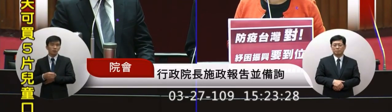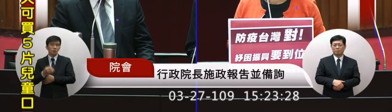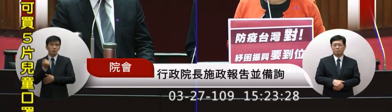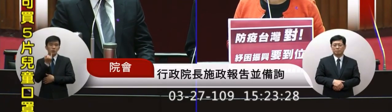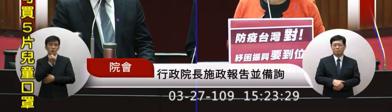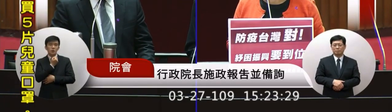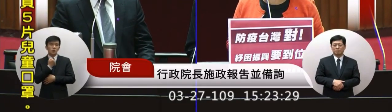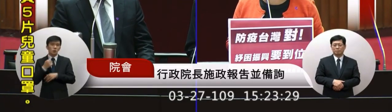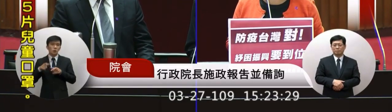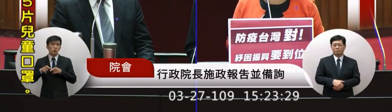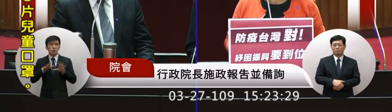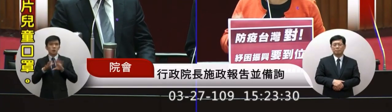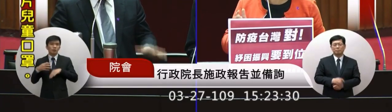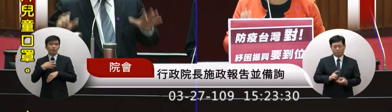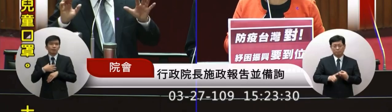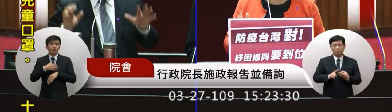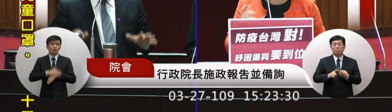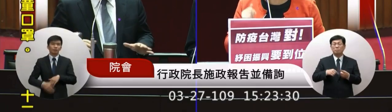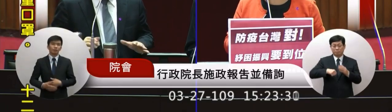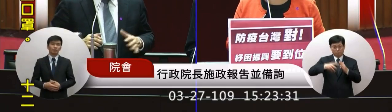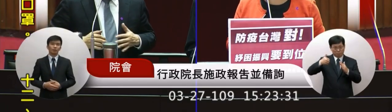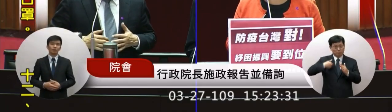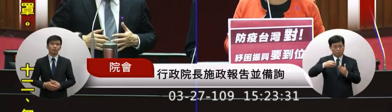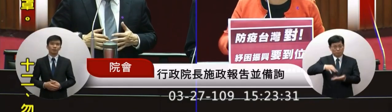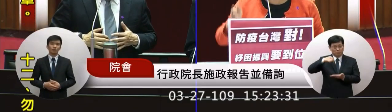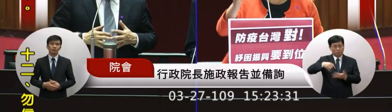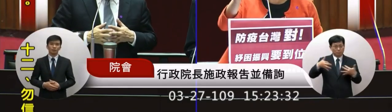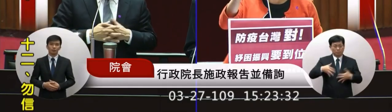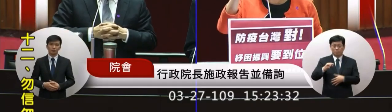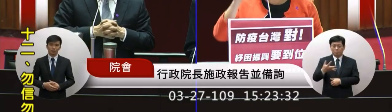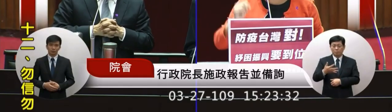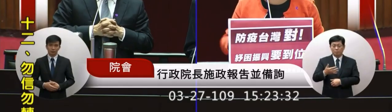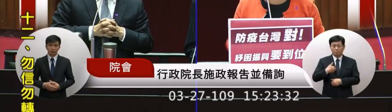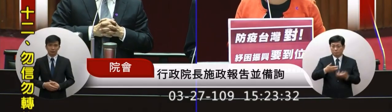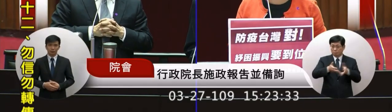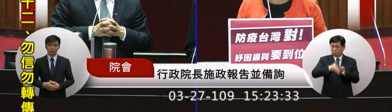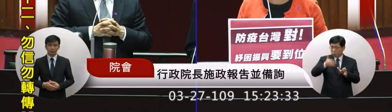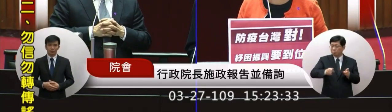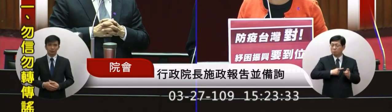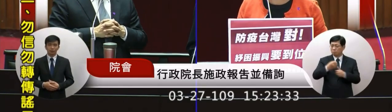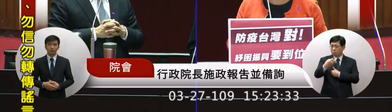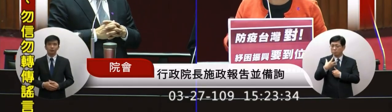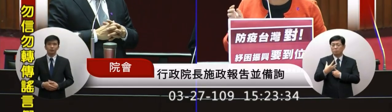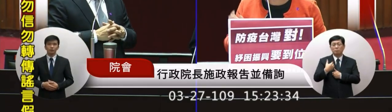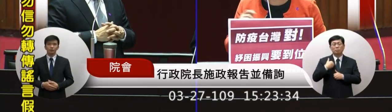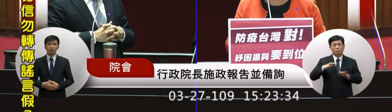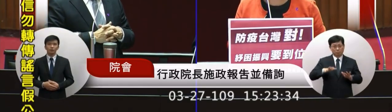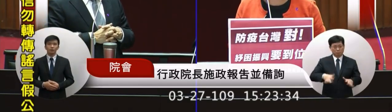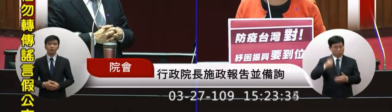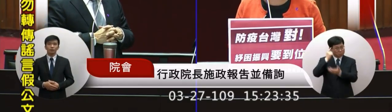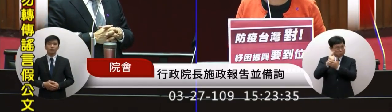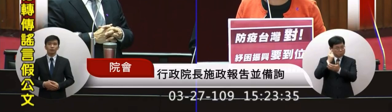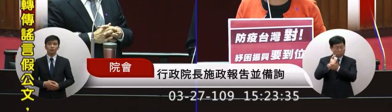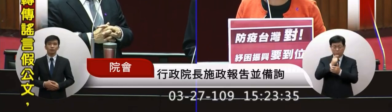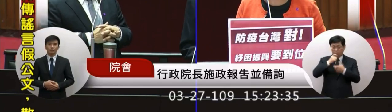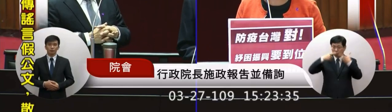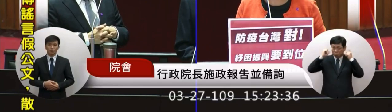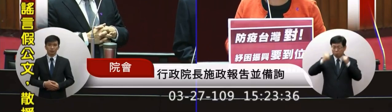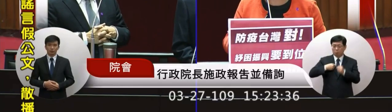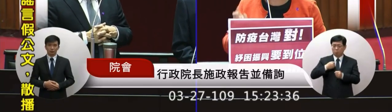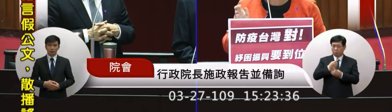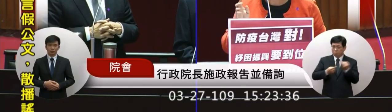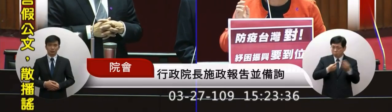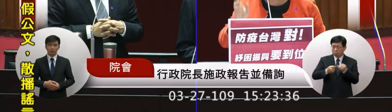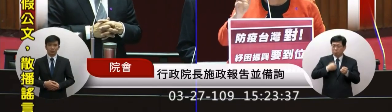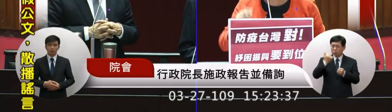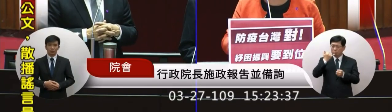情上较袂当接受。 院长，我提出这个问题，就是讲啊，部长这边就已经告诉我了，我们现在每日的口罩的生产量已经达